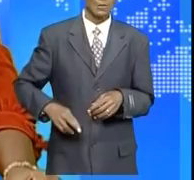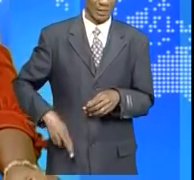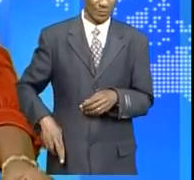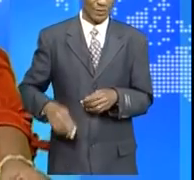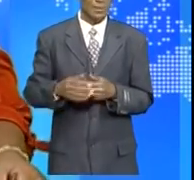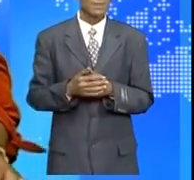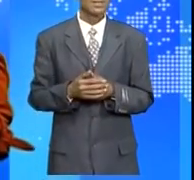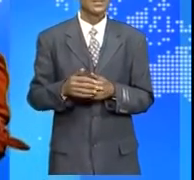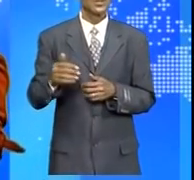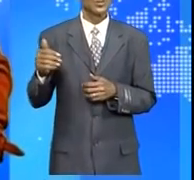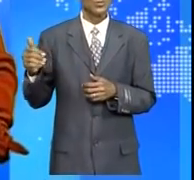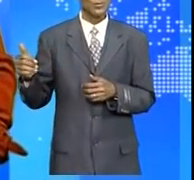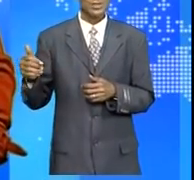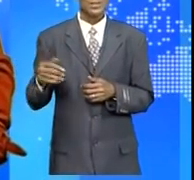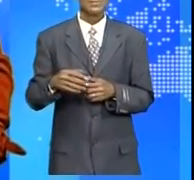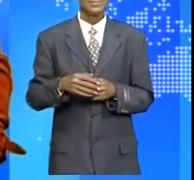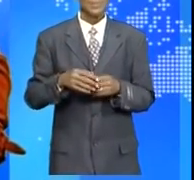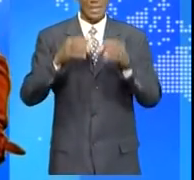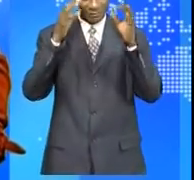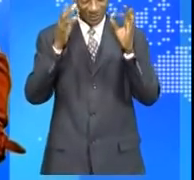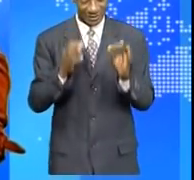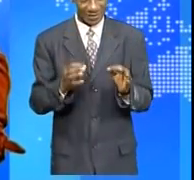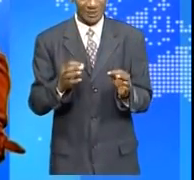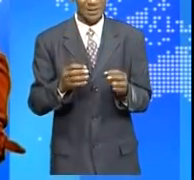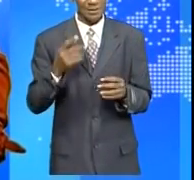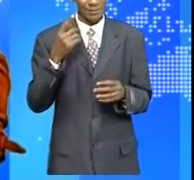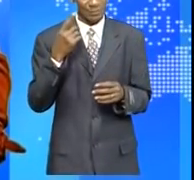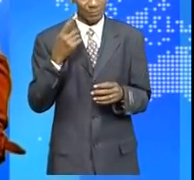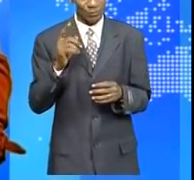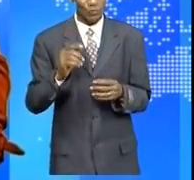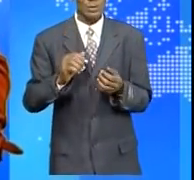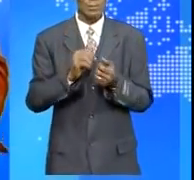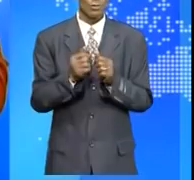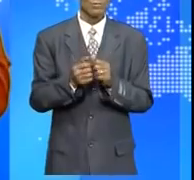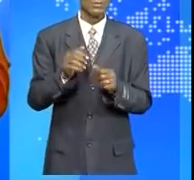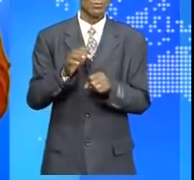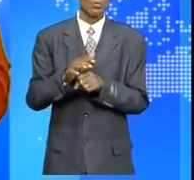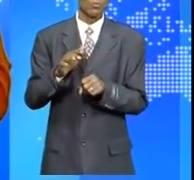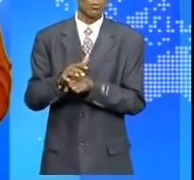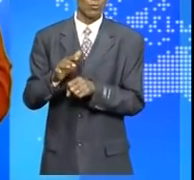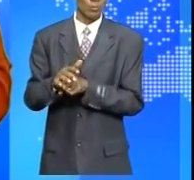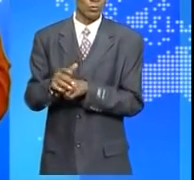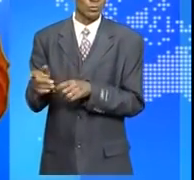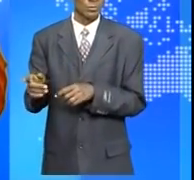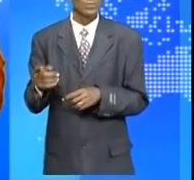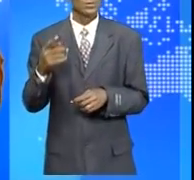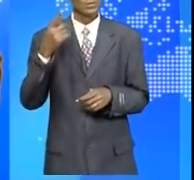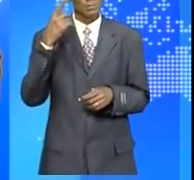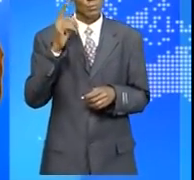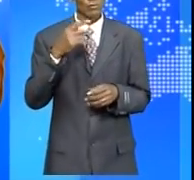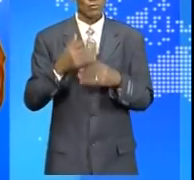et internationale la disparition de l'un de ses membres, en la personne de Lolo